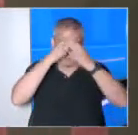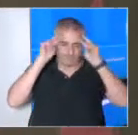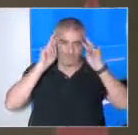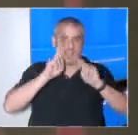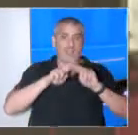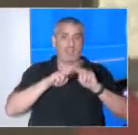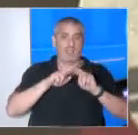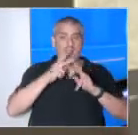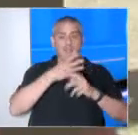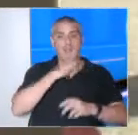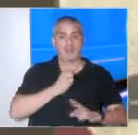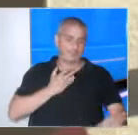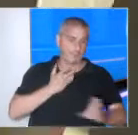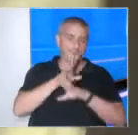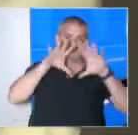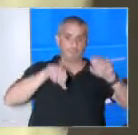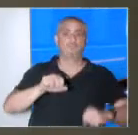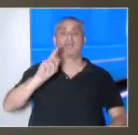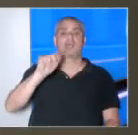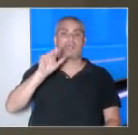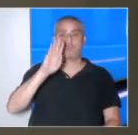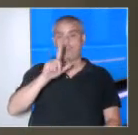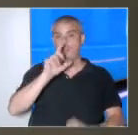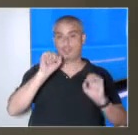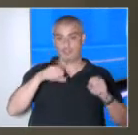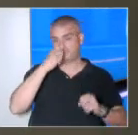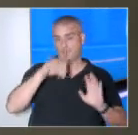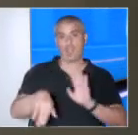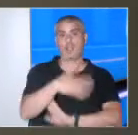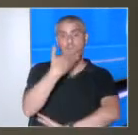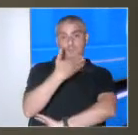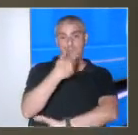אחרי כניסת הטליבן לבירה קבול, הנשיא רני עזב